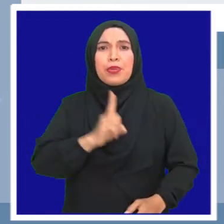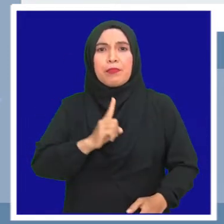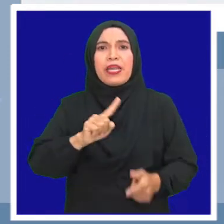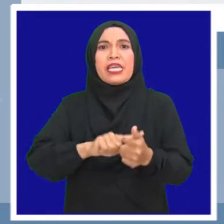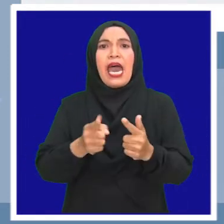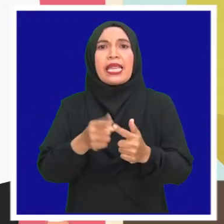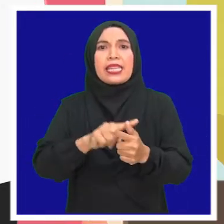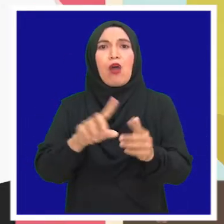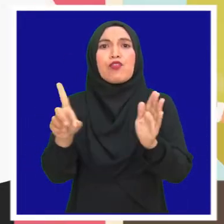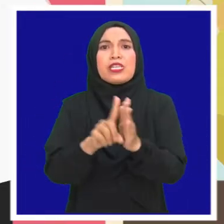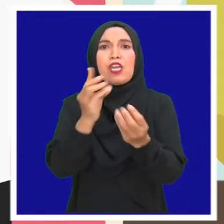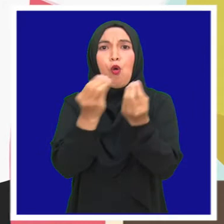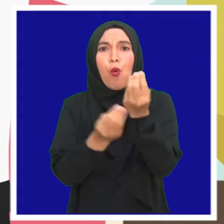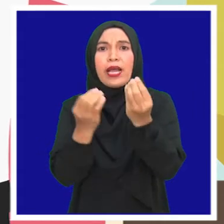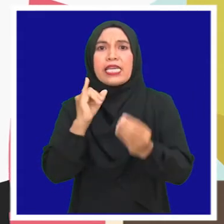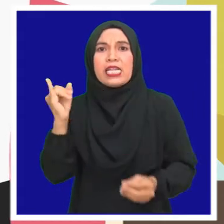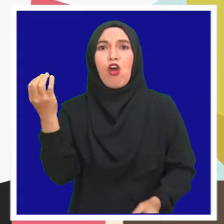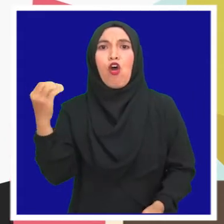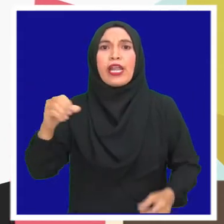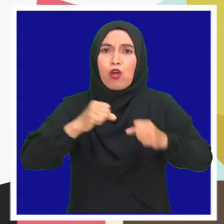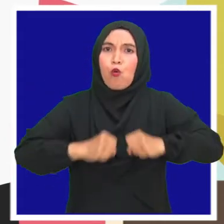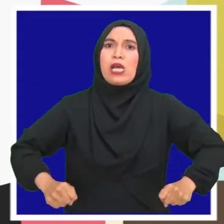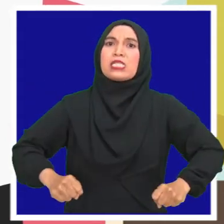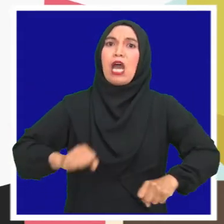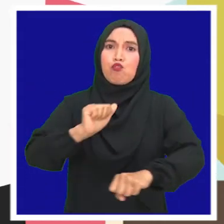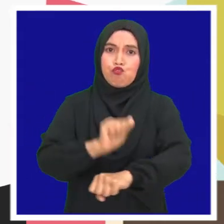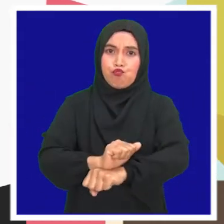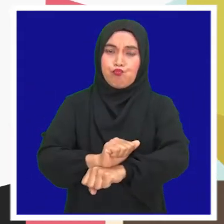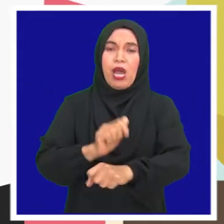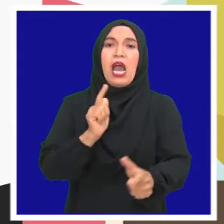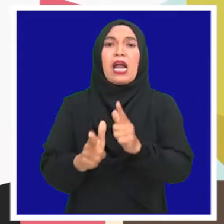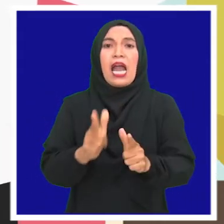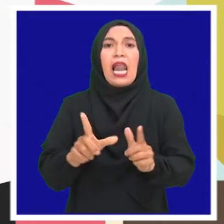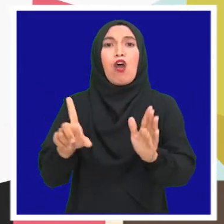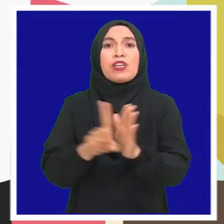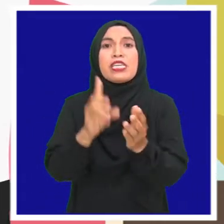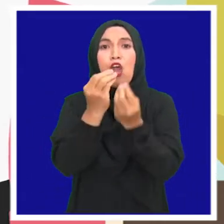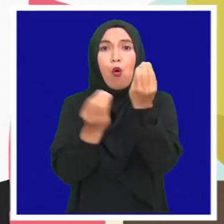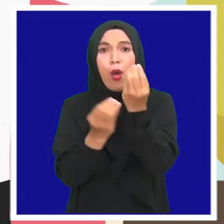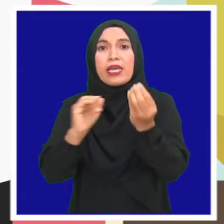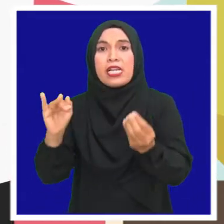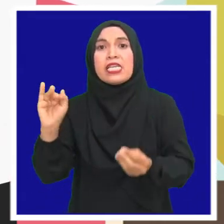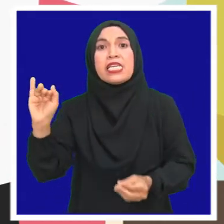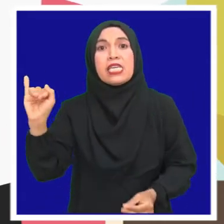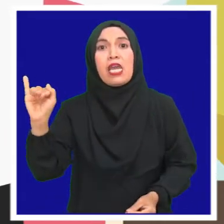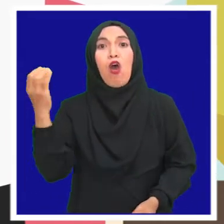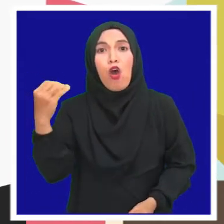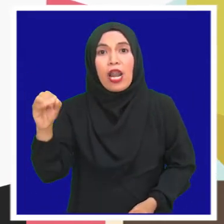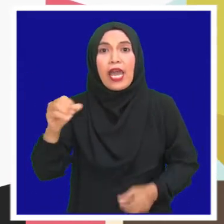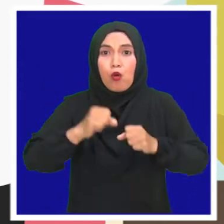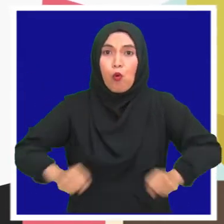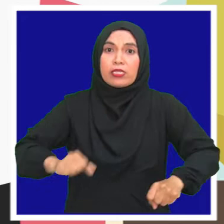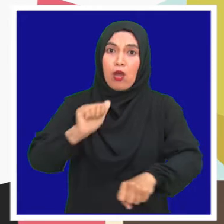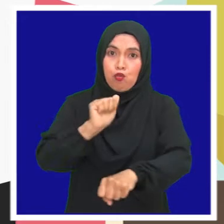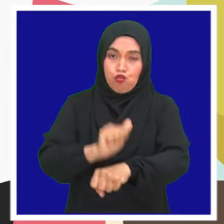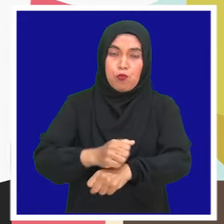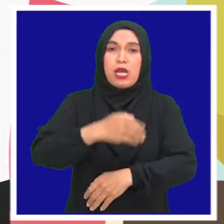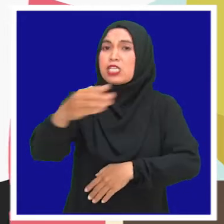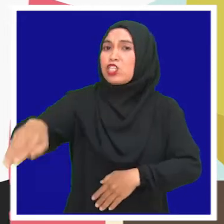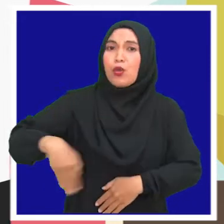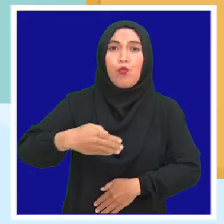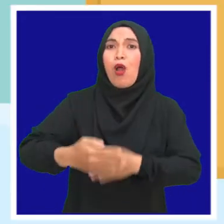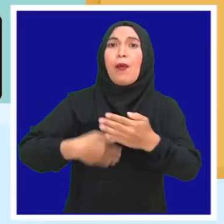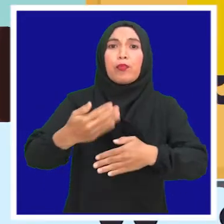oleh kuasa hukum. Jika Anda diwakili oleh kuasa hukum, maka seluruh proses beracara akan diwakili oleh